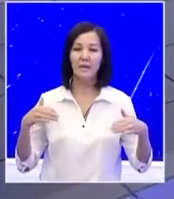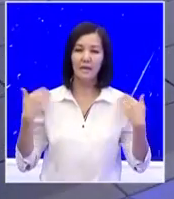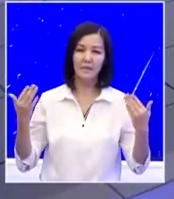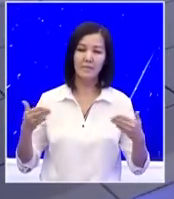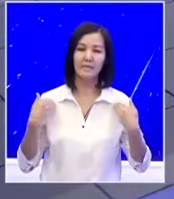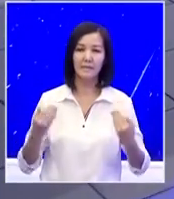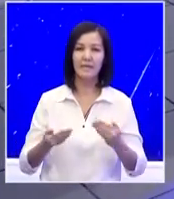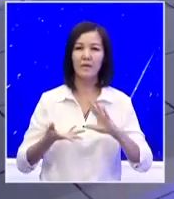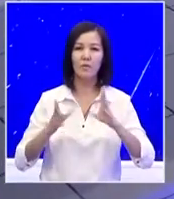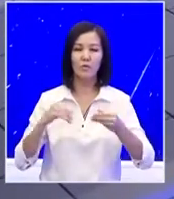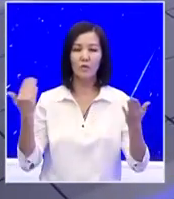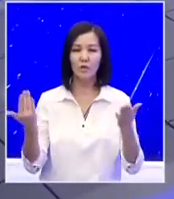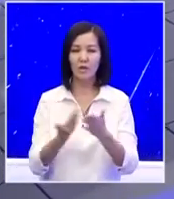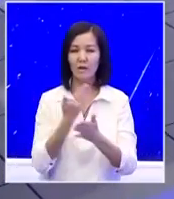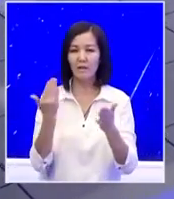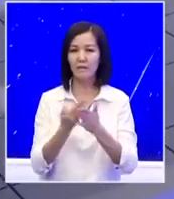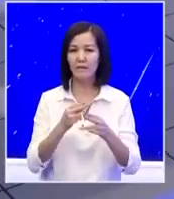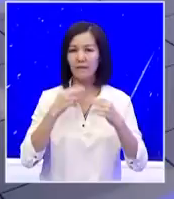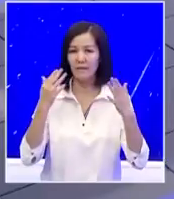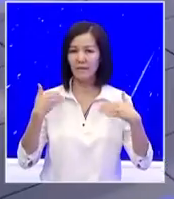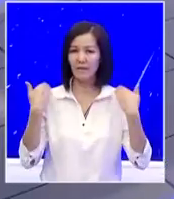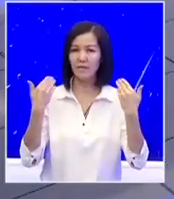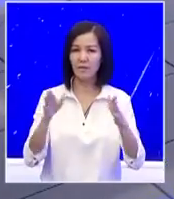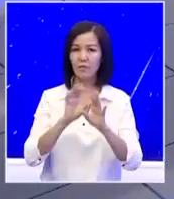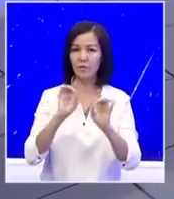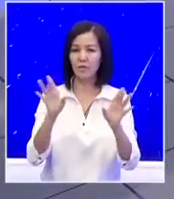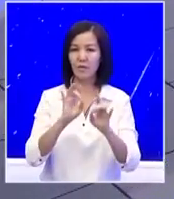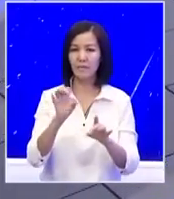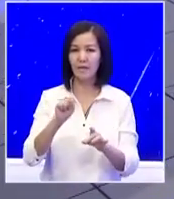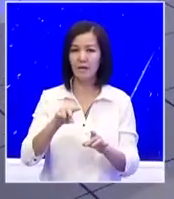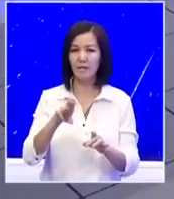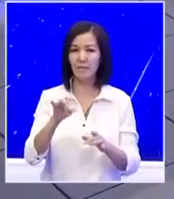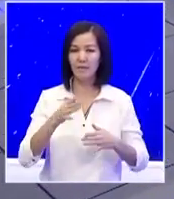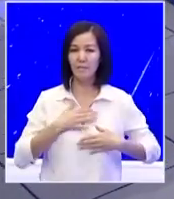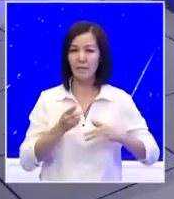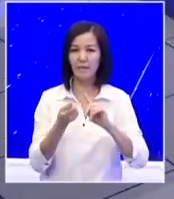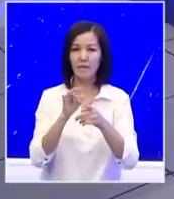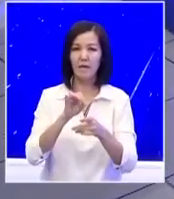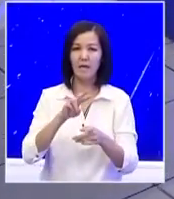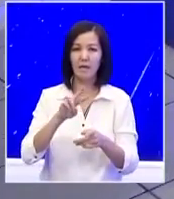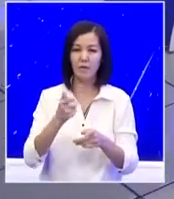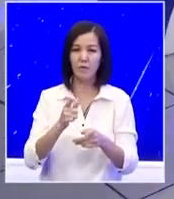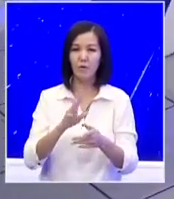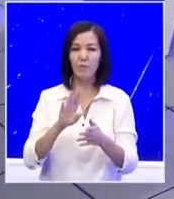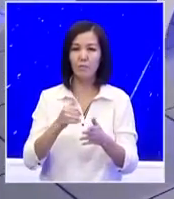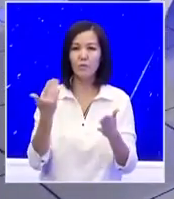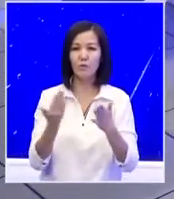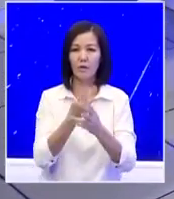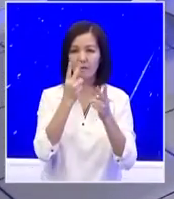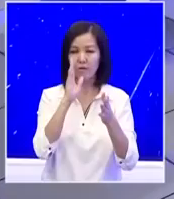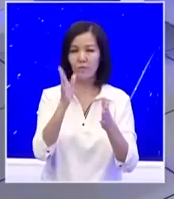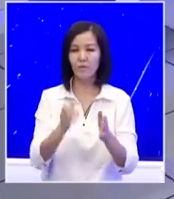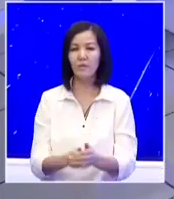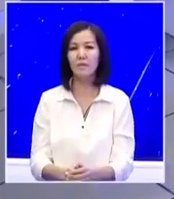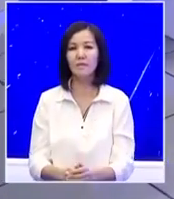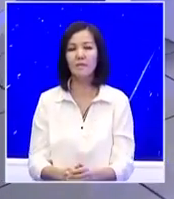Ассаламу алейкум, қадірменді көрермен, тікелей эфирде қорытынды жаңалықтар студия тізгінінде Алмат Хамид, сурдодрамада Айгүл Жұмашқызы алдымен